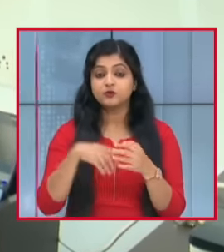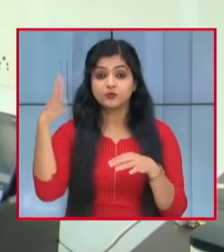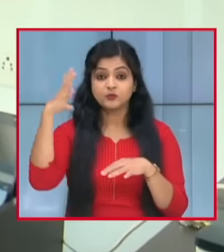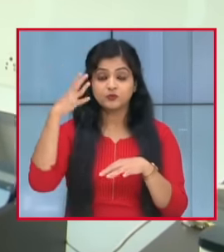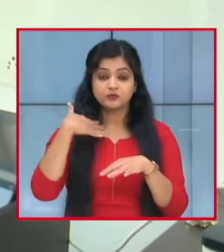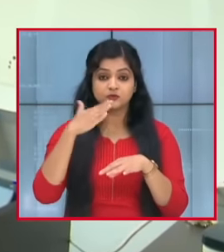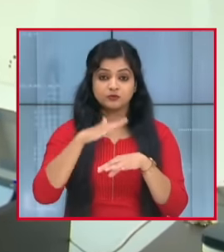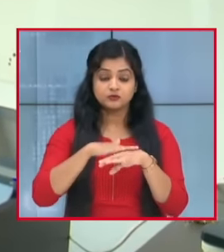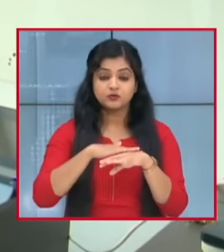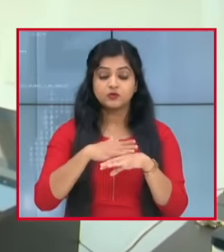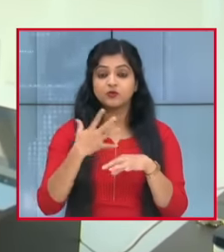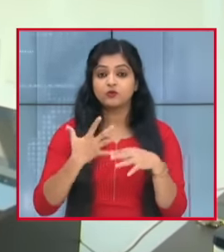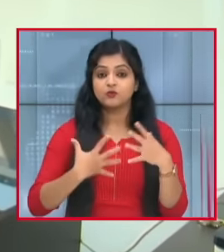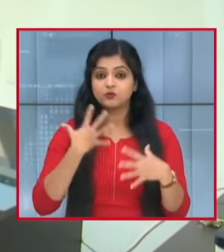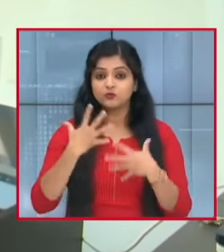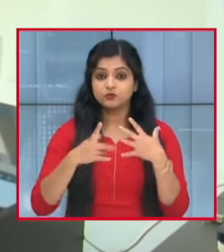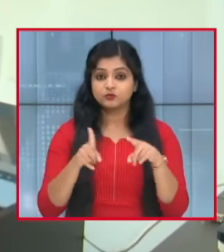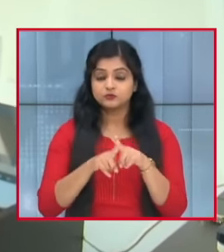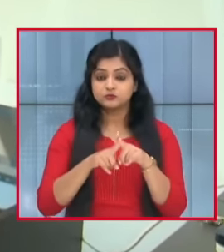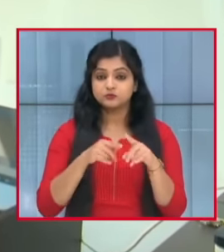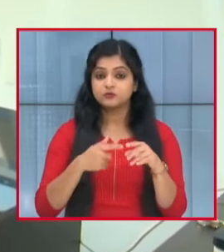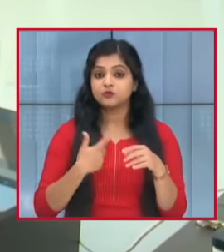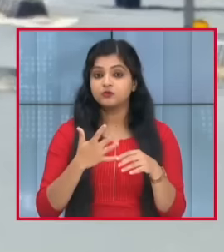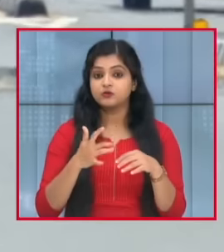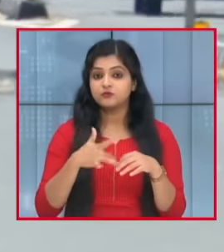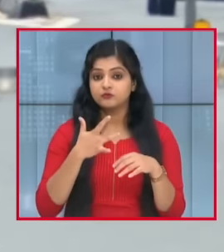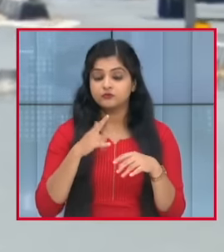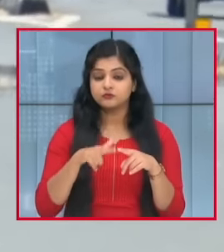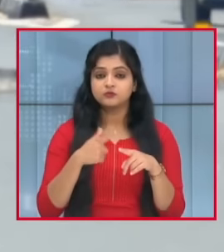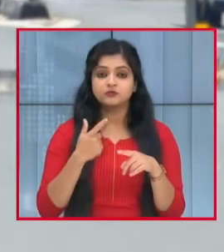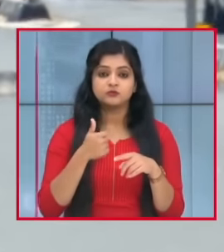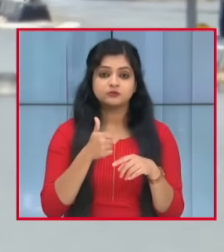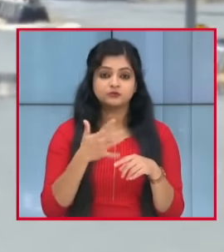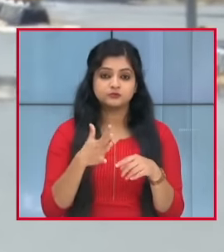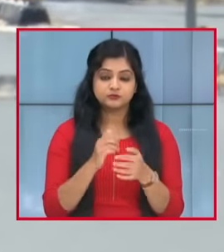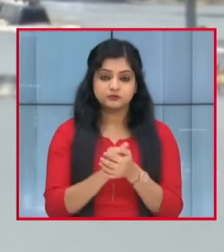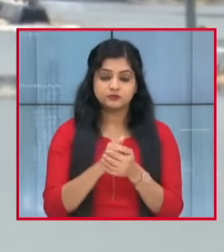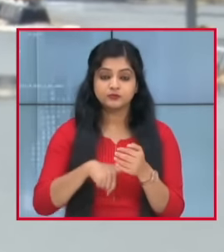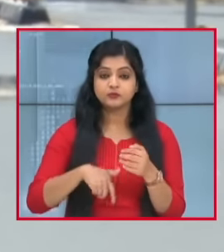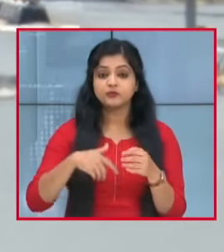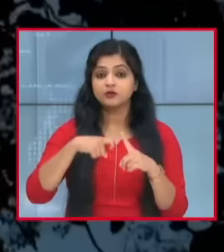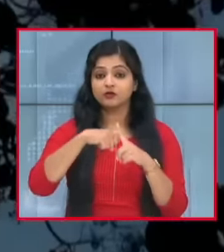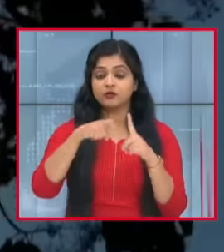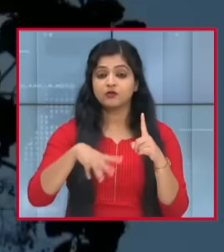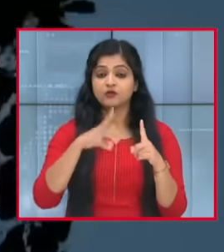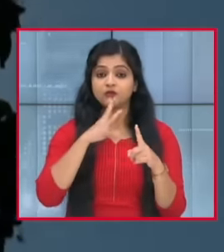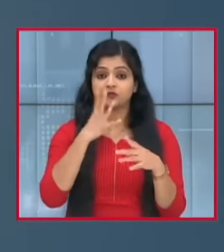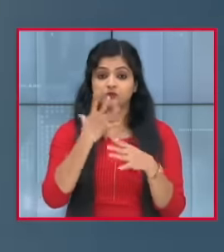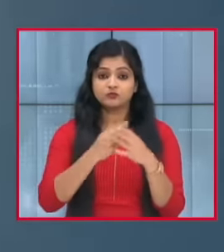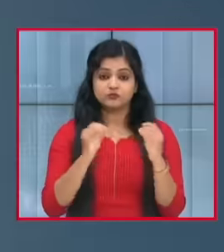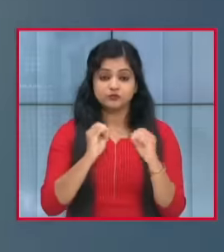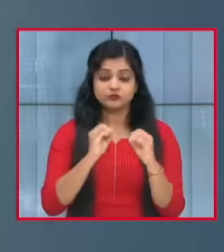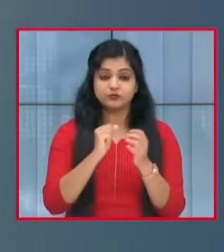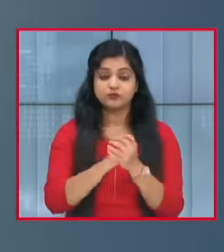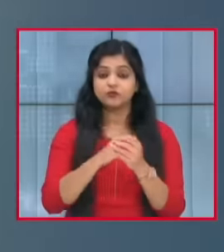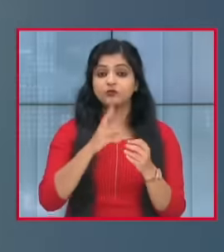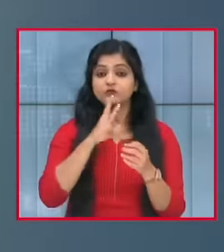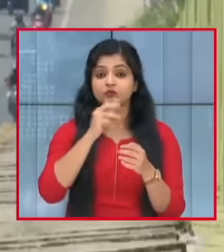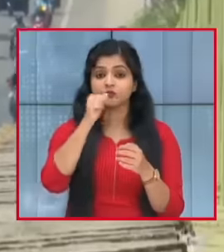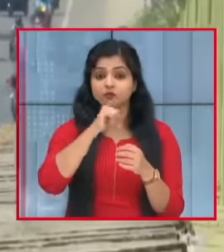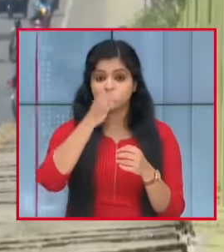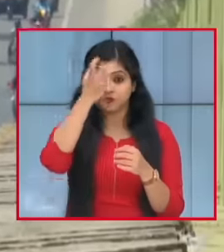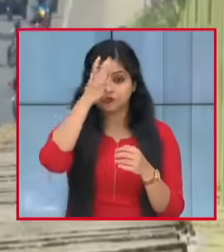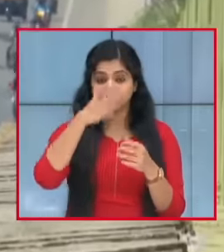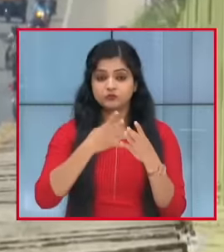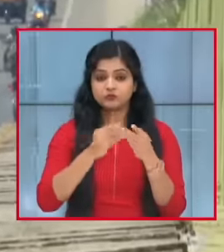ചൂട് അനുഭവിക്കുന്നതും ഒട്ടും നന്നാവില്ല. കേരളത്തിൽ ഇതുവരെ വരൾച്ചയില്ലെന്നും കുടിവെള്ളക്ഷാമം പരിഹരിക്കുന്നതിനുള്ള നടപടികൾ